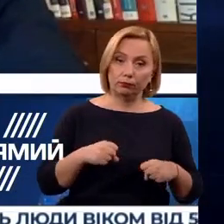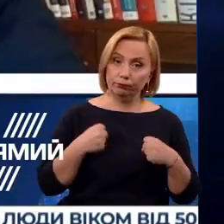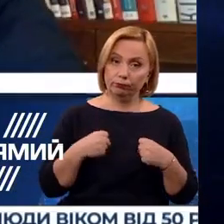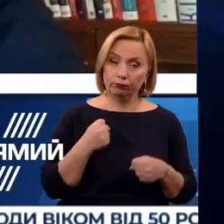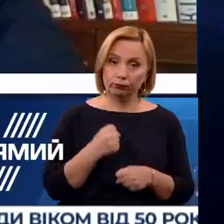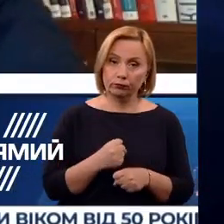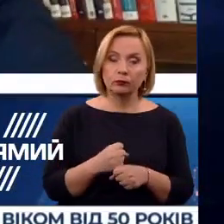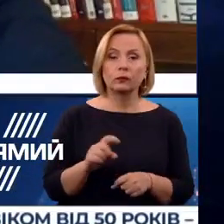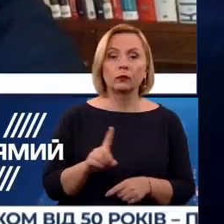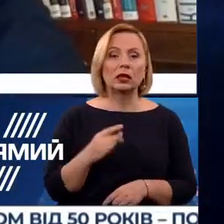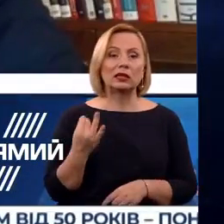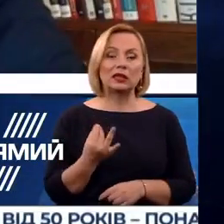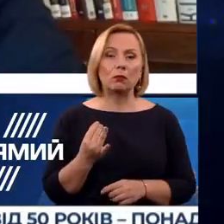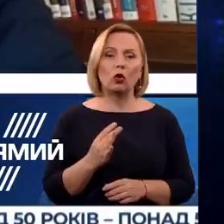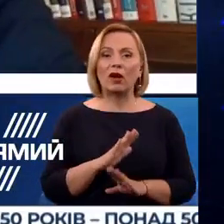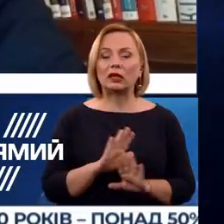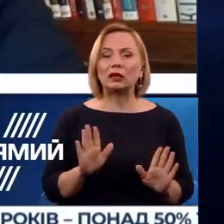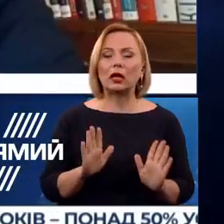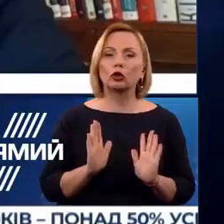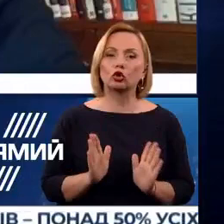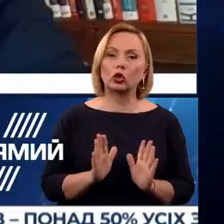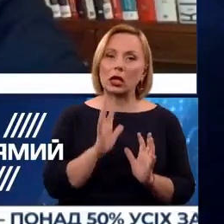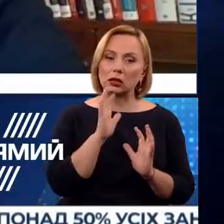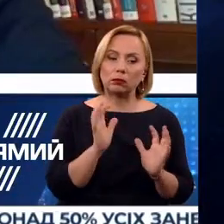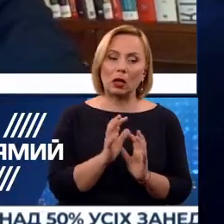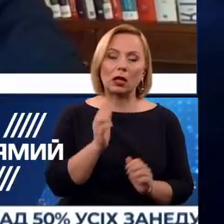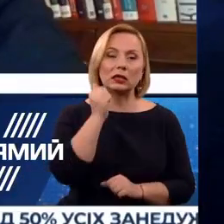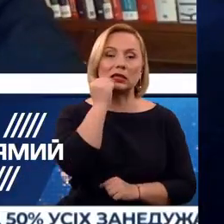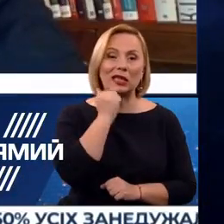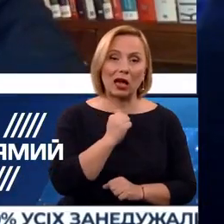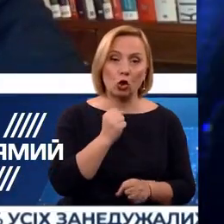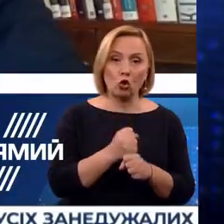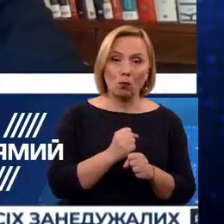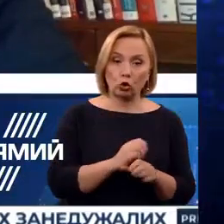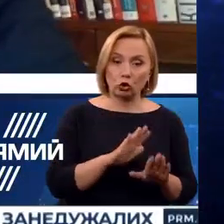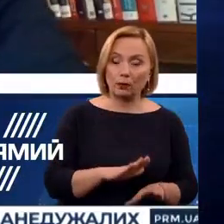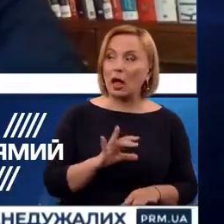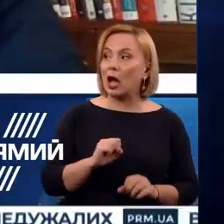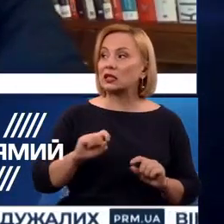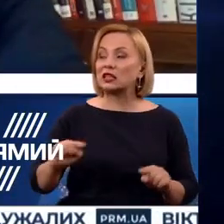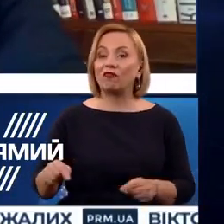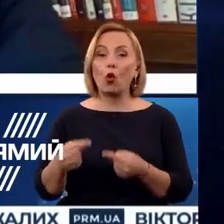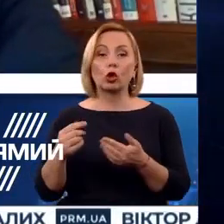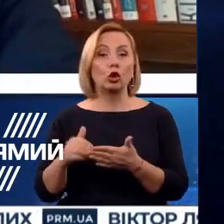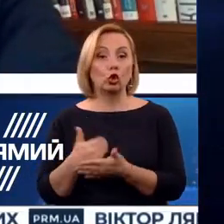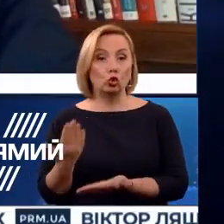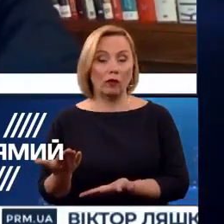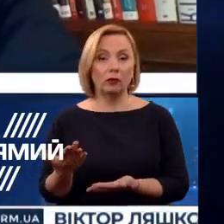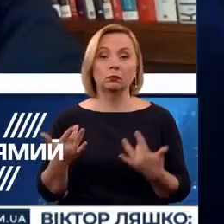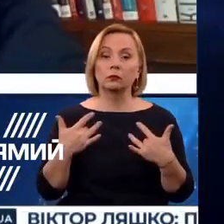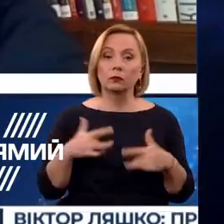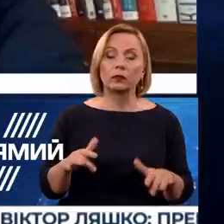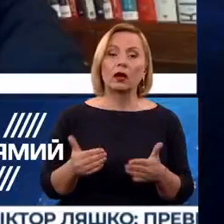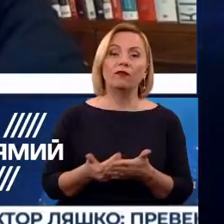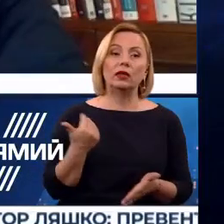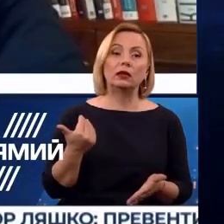щоб стимулювати не лише збереження старих робочих місць, а й створення нових робочих місць. Наприклад, звільнення від сплати